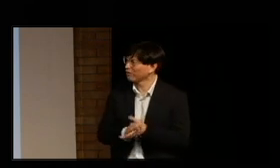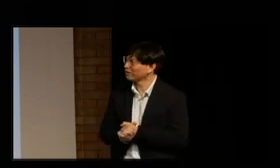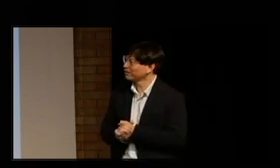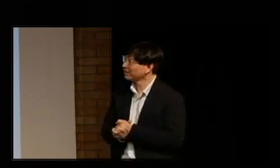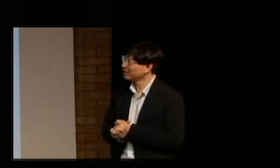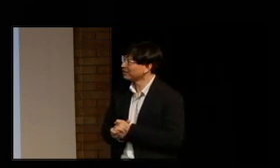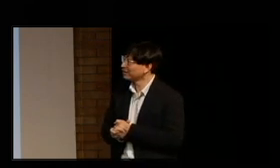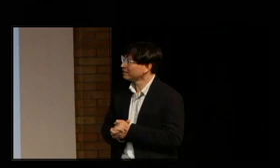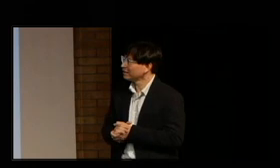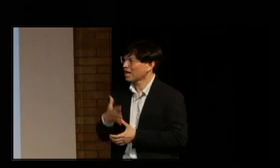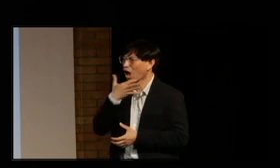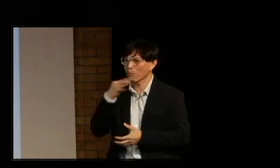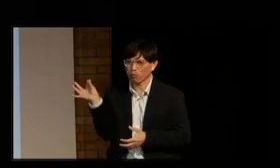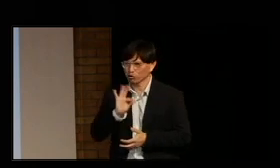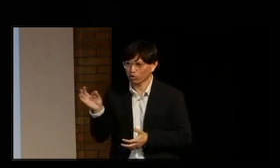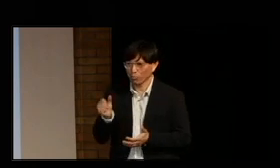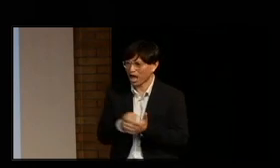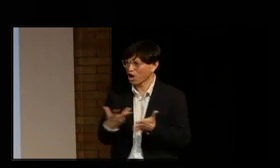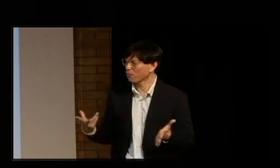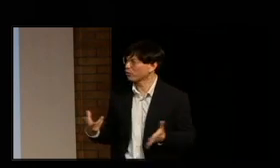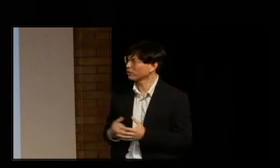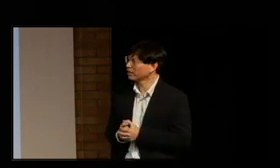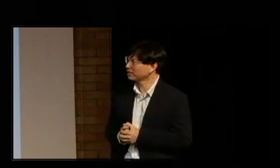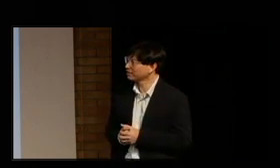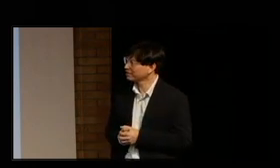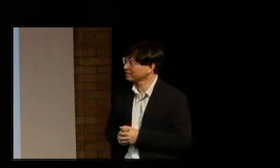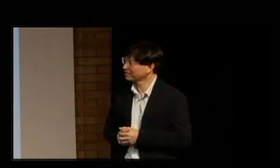veramente molto bello interessante Infatti ringrazio